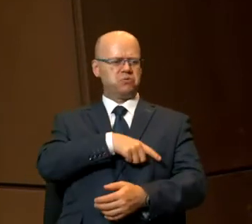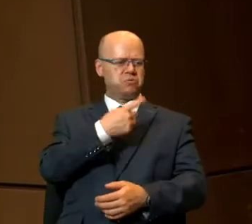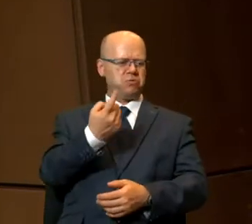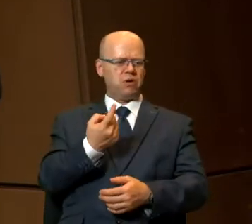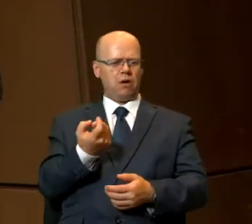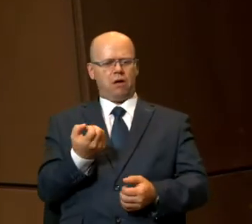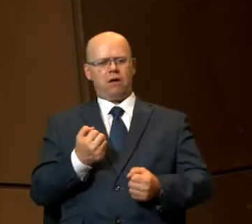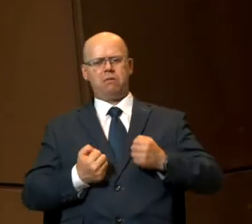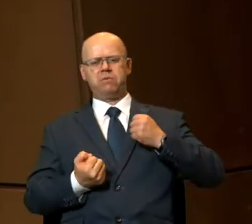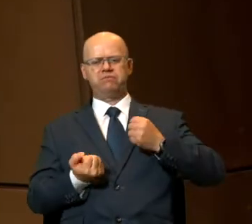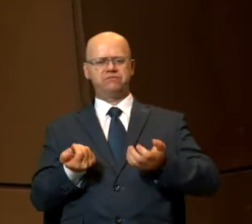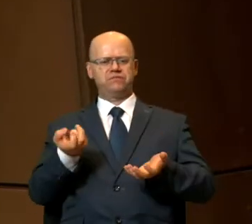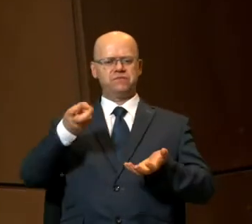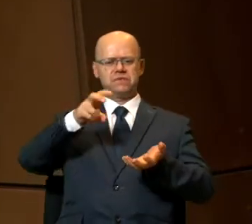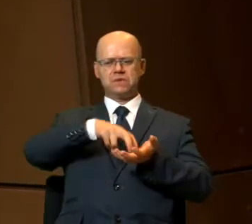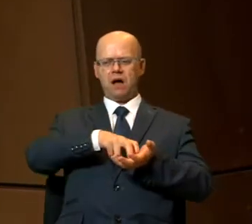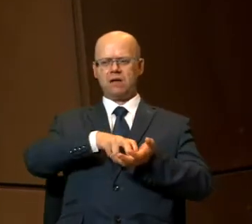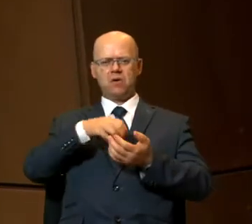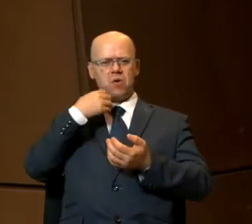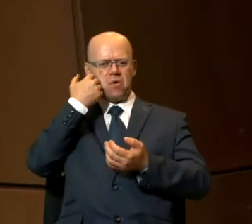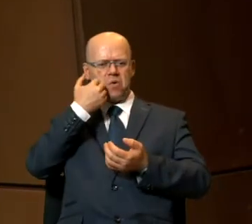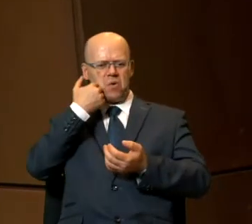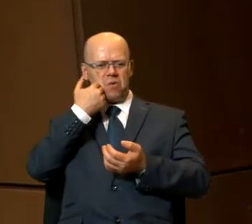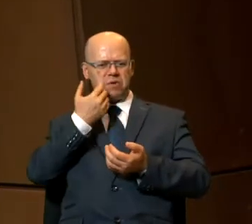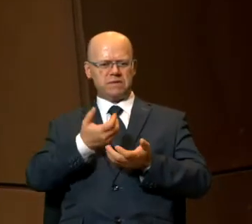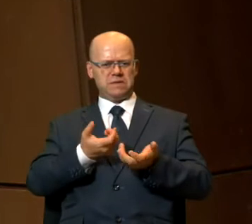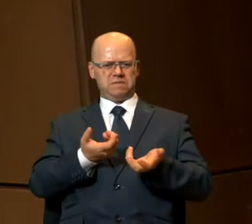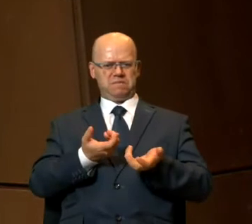łóżka, często się rumienie i